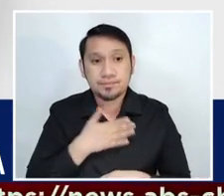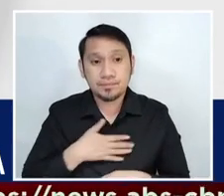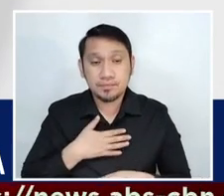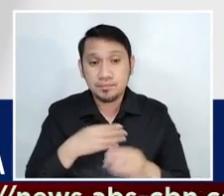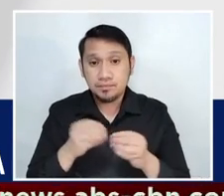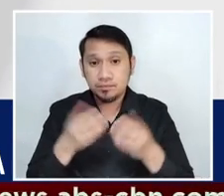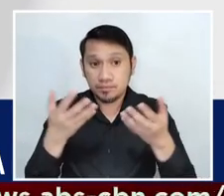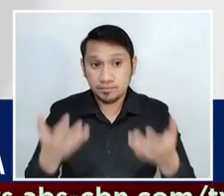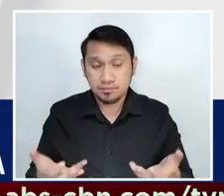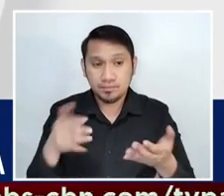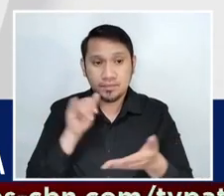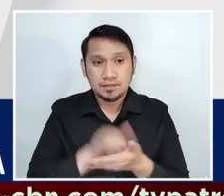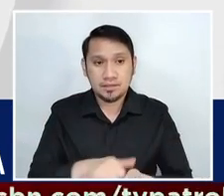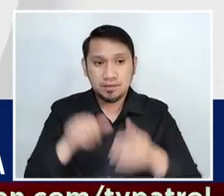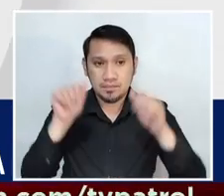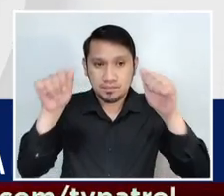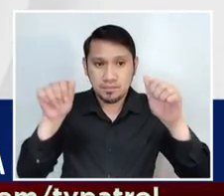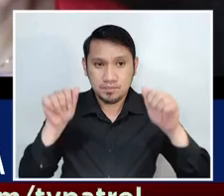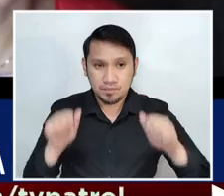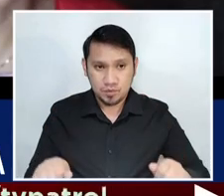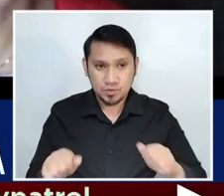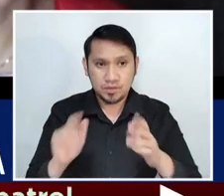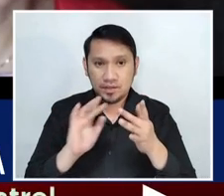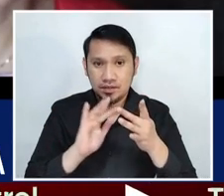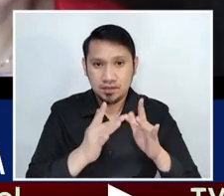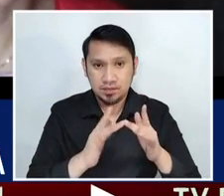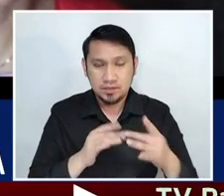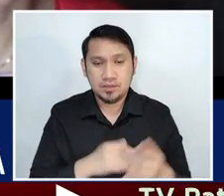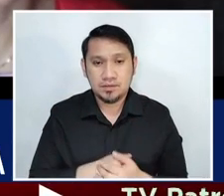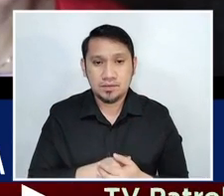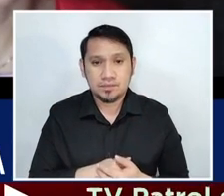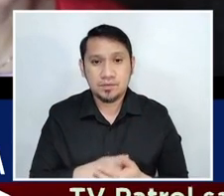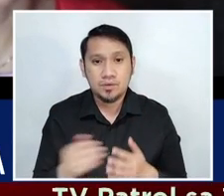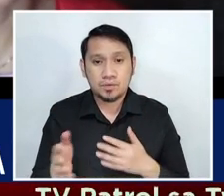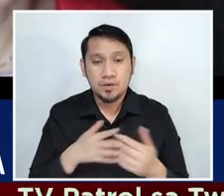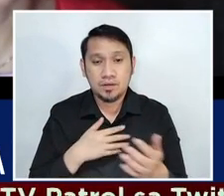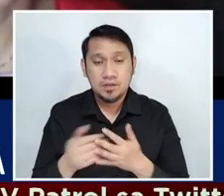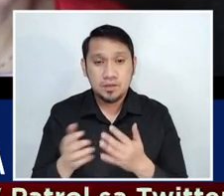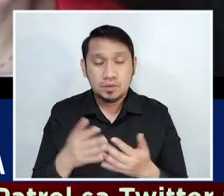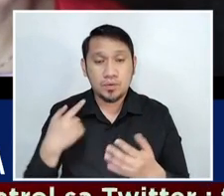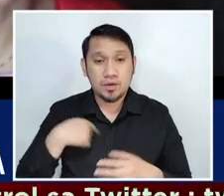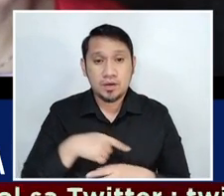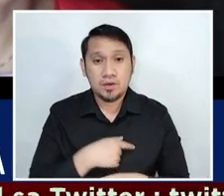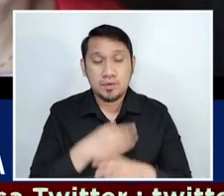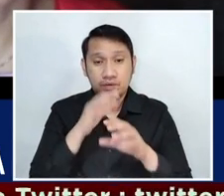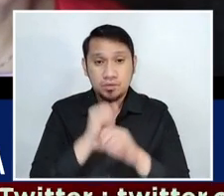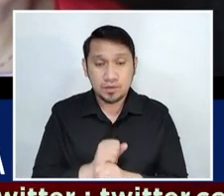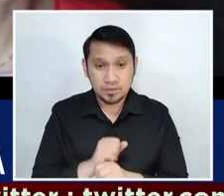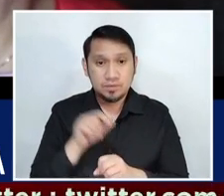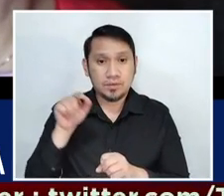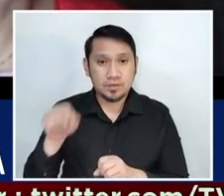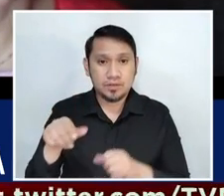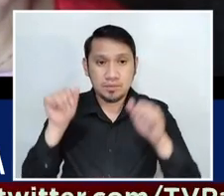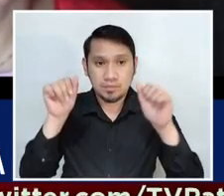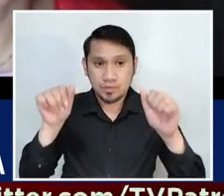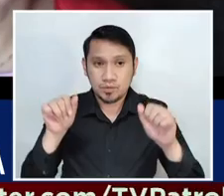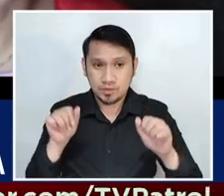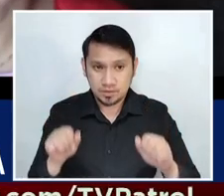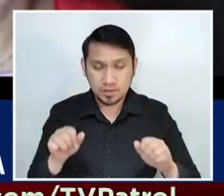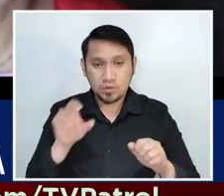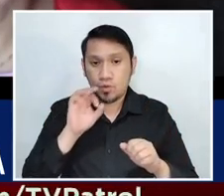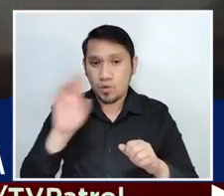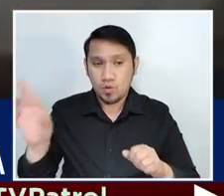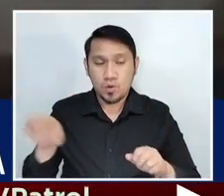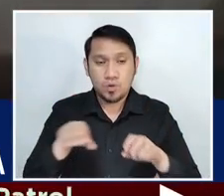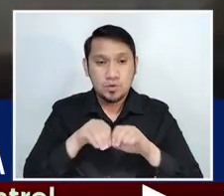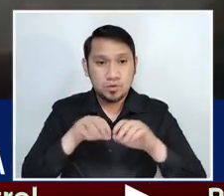kaso dahil pinost pa ito sa social media. Whatever traditional crimes that we have, once it's posted online, then it's always